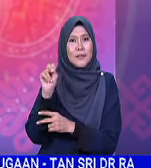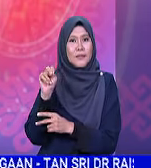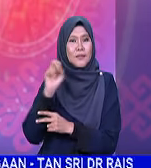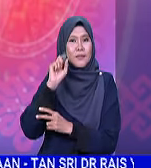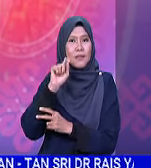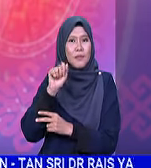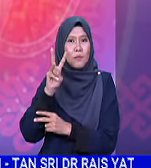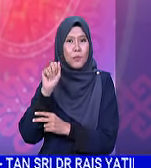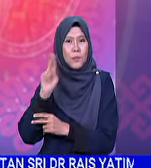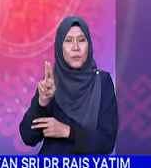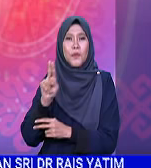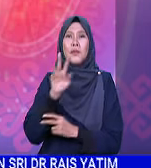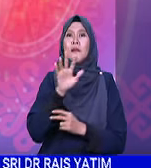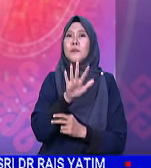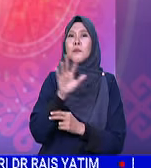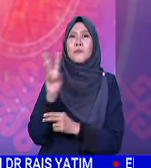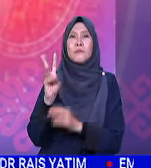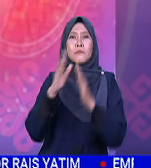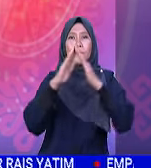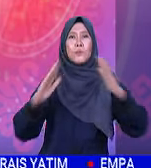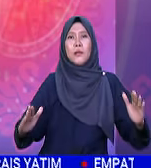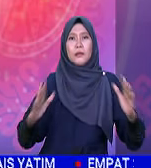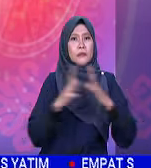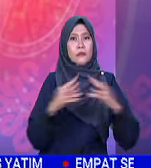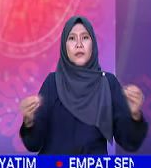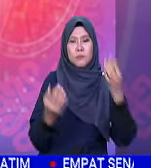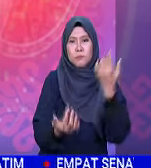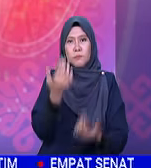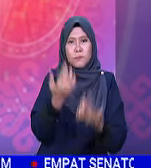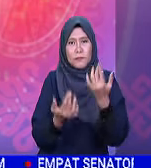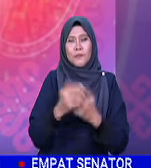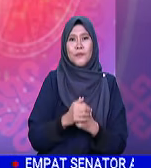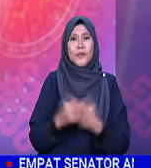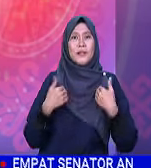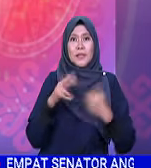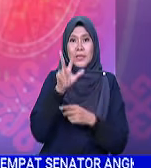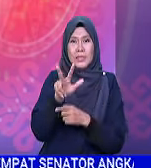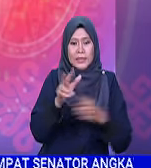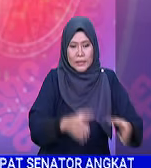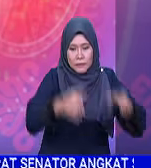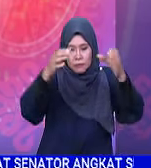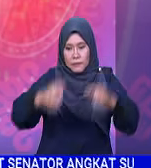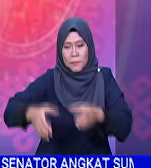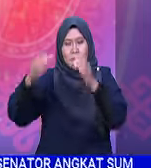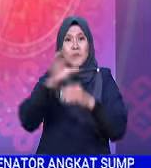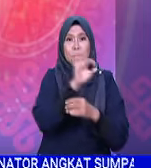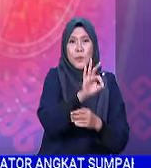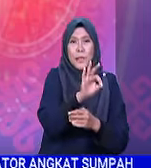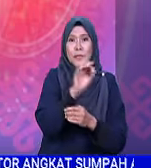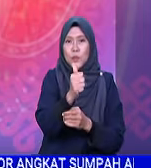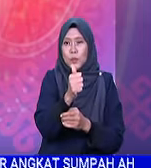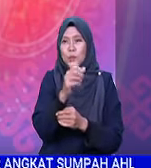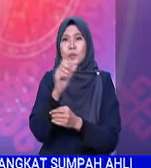yang memusnahkan 56 buah rumah pagi tadi. Ia melibatkan 3 buah blok iaitu Blok 9, 10 dan